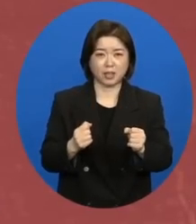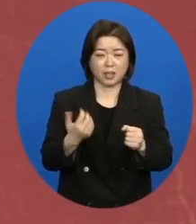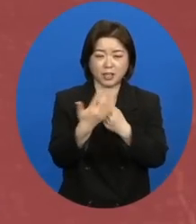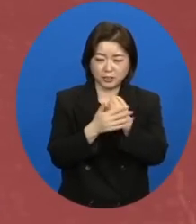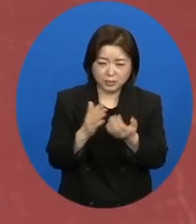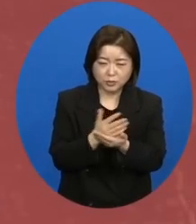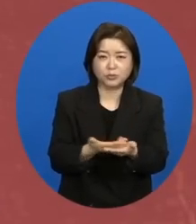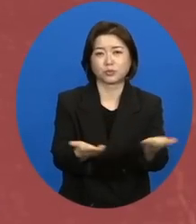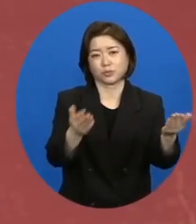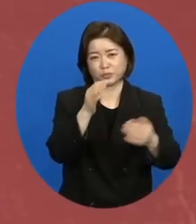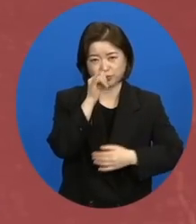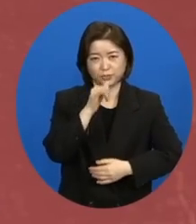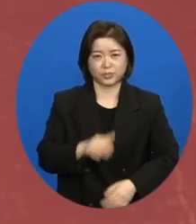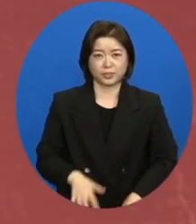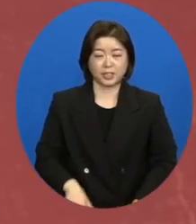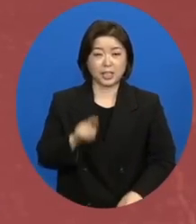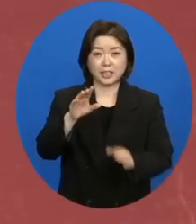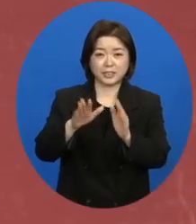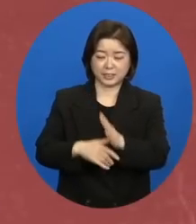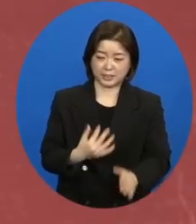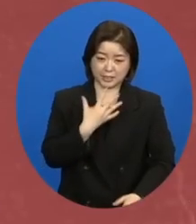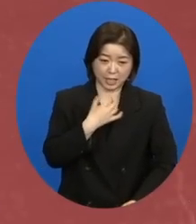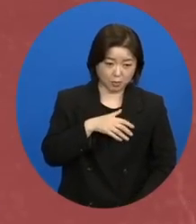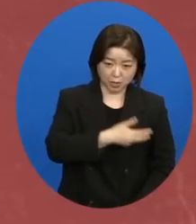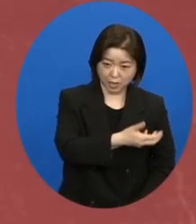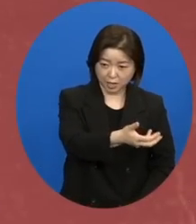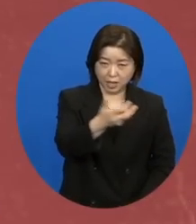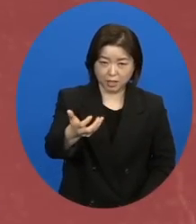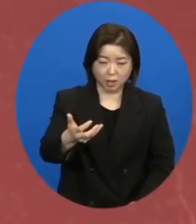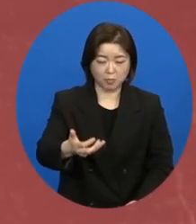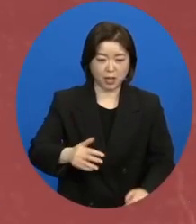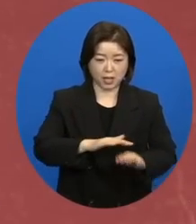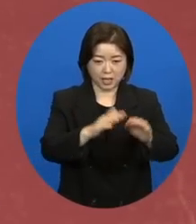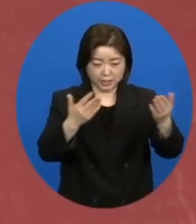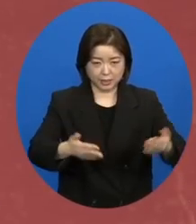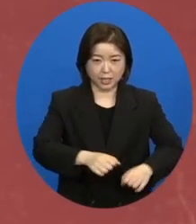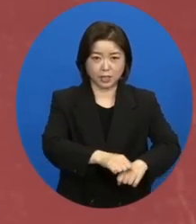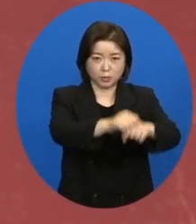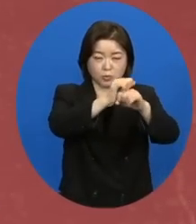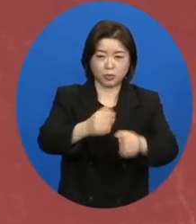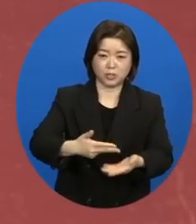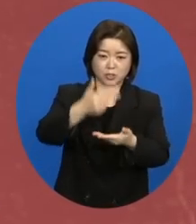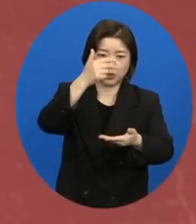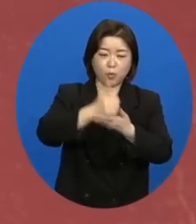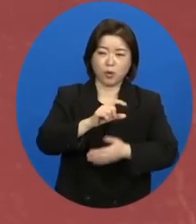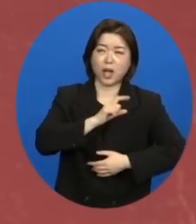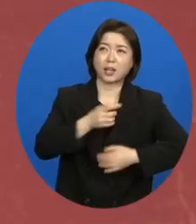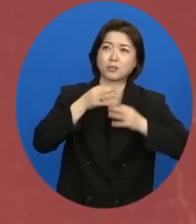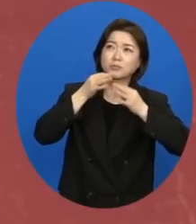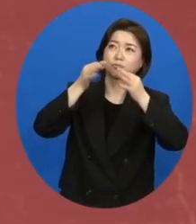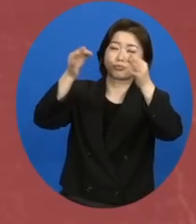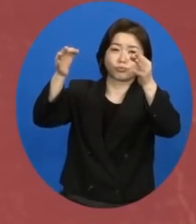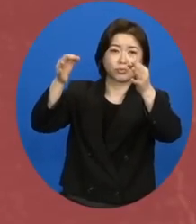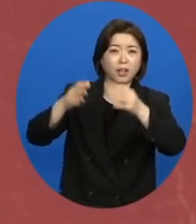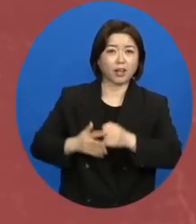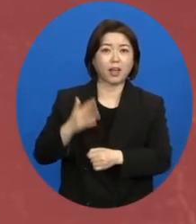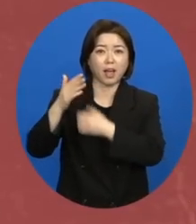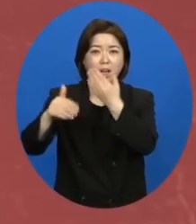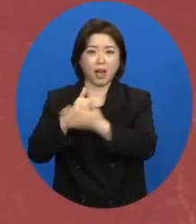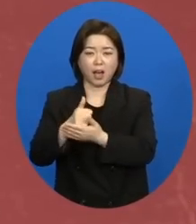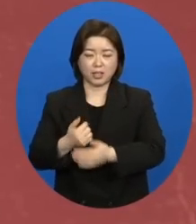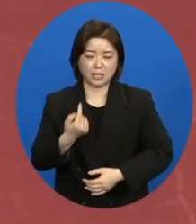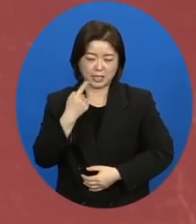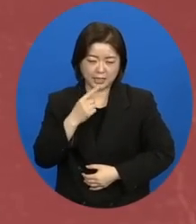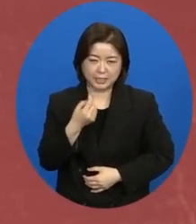주셨다고요. 그때 아브라함이 가는 데마다 단을 쌓고 여호와의 이름을 불렀더니 하나님이